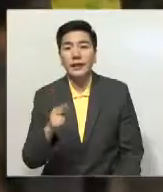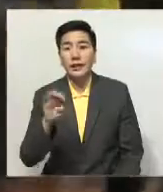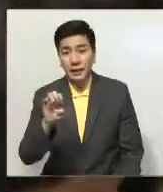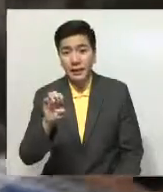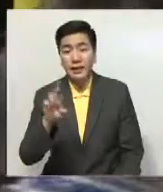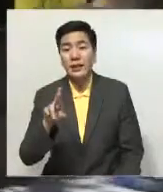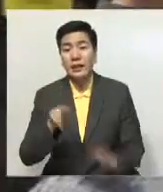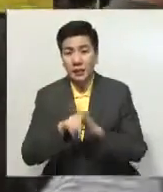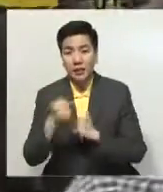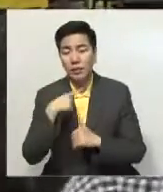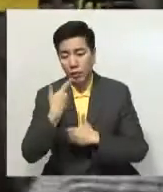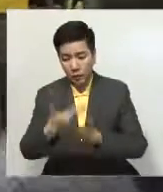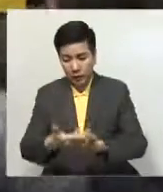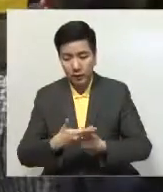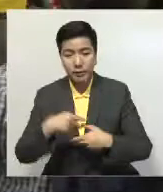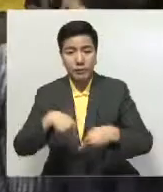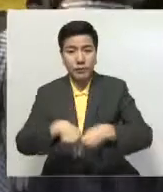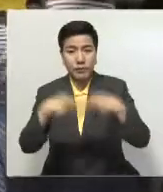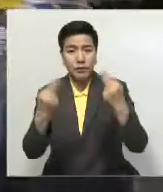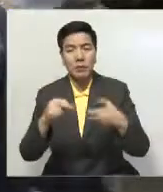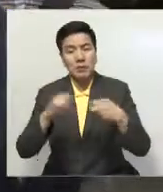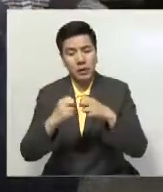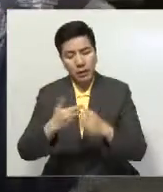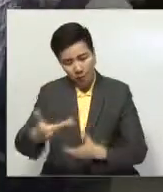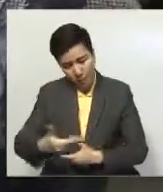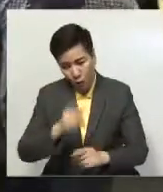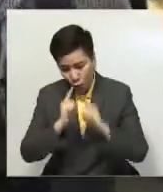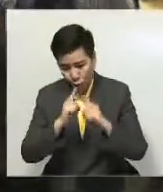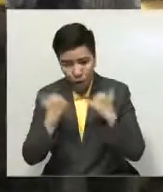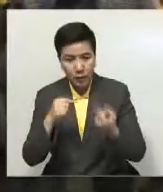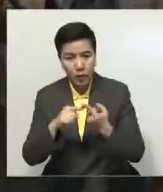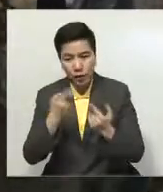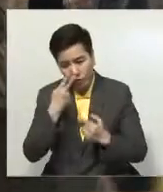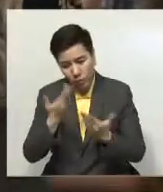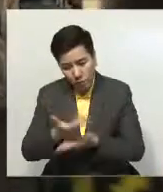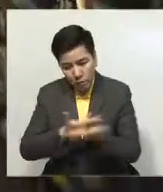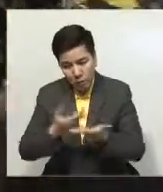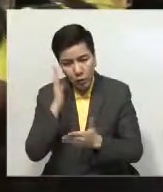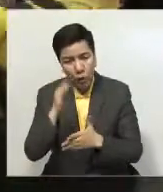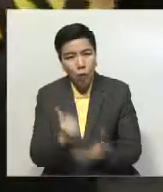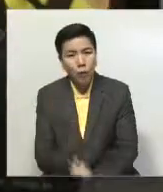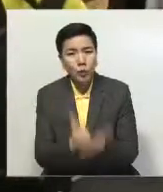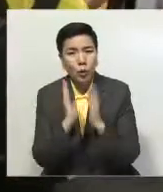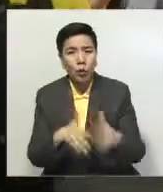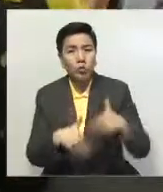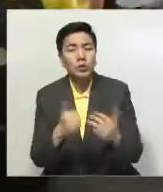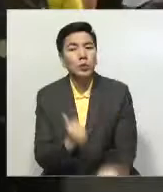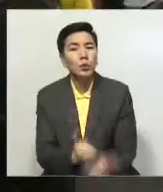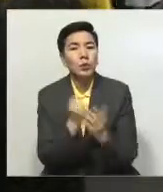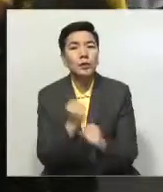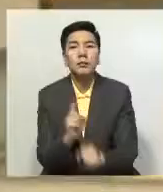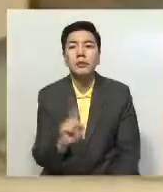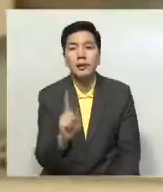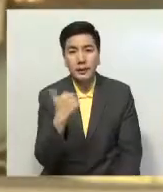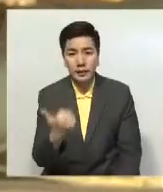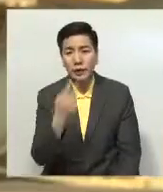าจะเชิญ BTS เข้ามาพูดคุยถึงปัญหาที่เกิดขึ้นนะคะก่อนที่จะพิจารณากันว่าจะเยียวยาประชาชนได้อย่างไรบ้